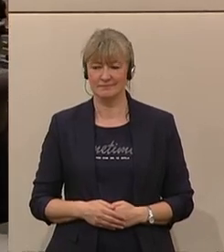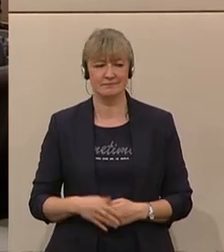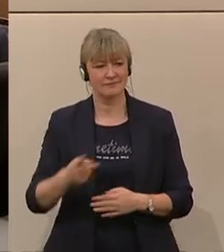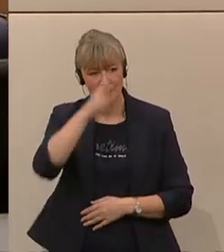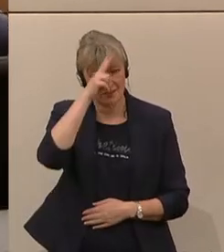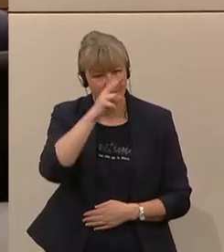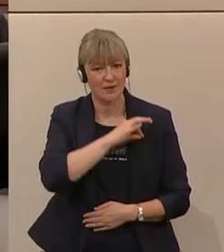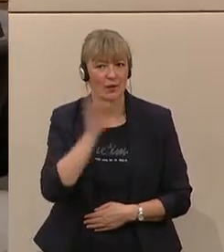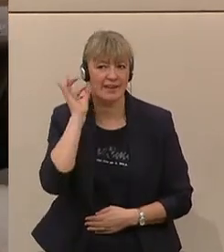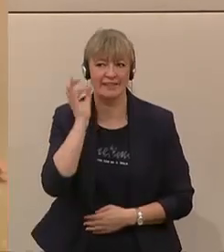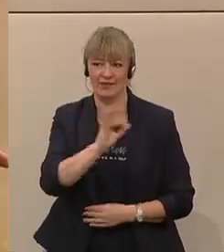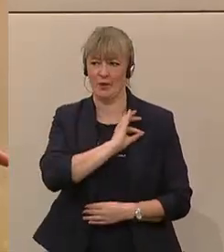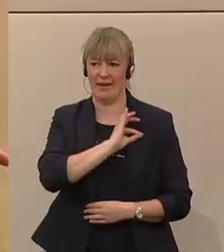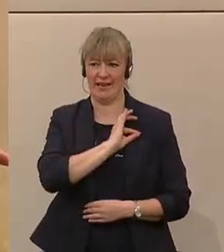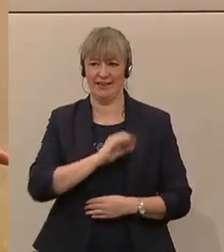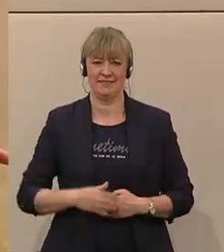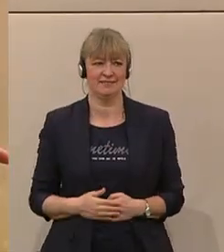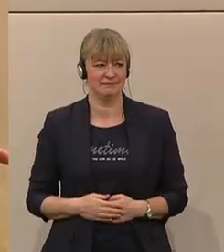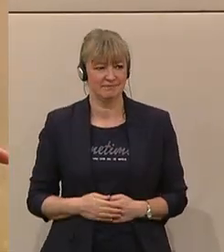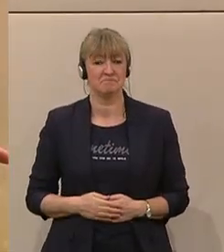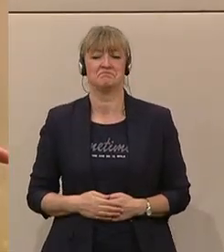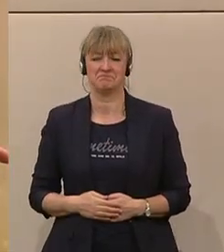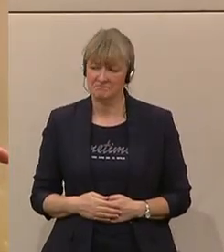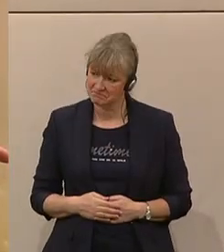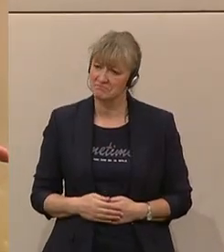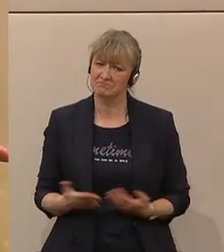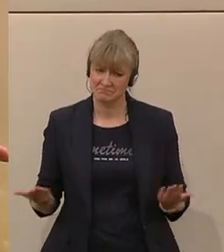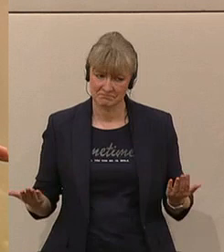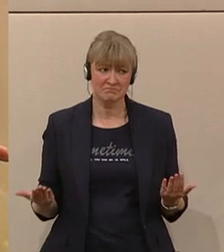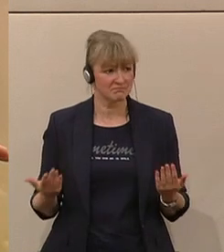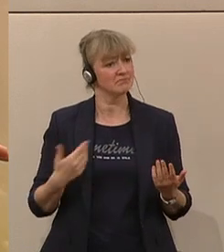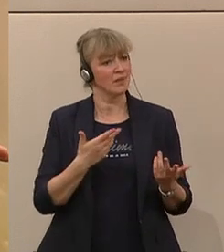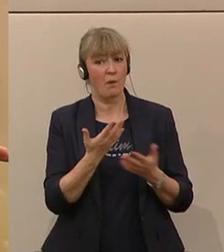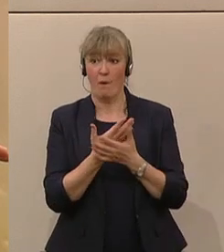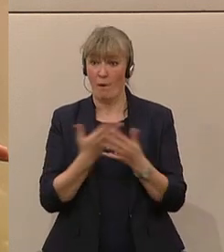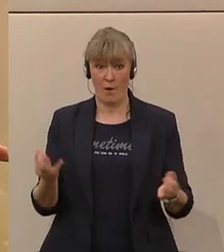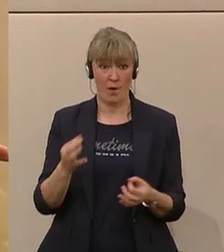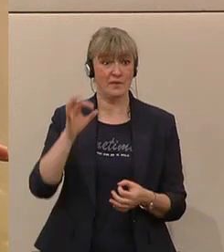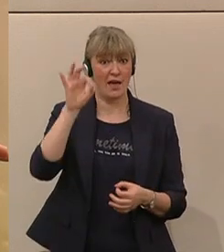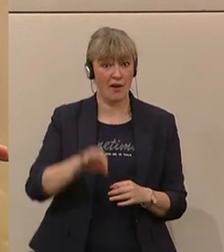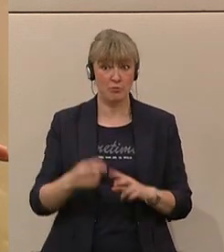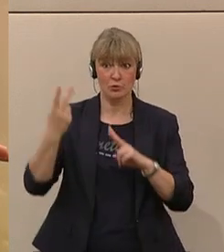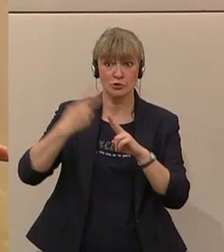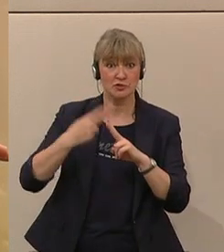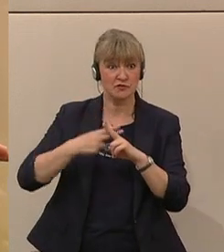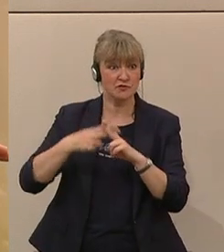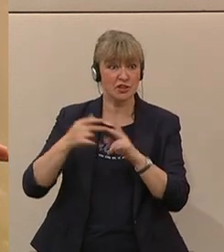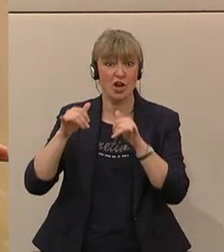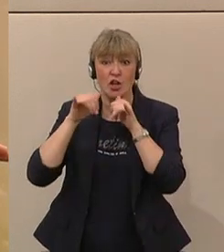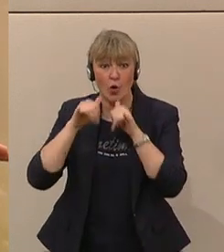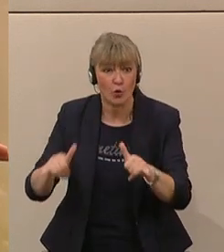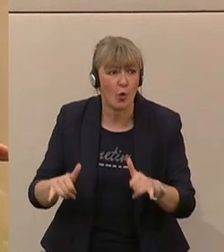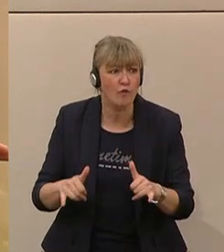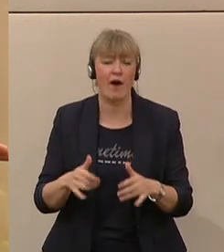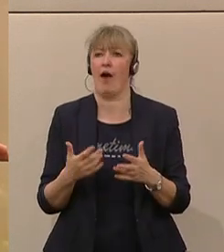Werte Kolleginnen und Kollegen, es hätte mich ja sehr gewundert, wenn ich ohne freiheitliche Zwischenrufe den Weg bis zu diesem